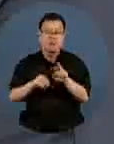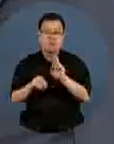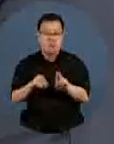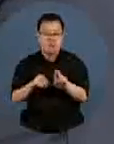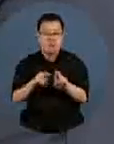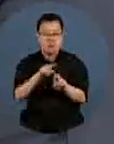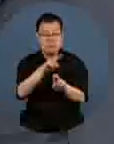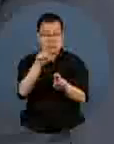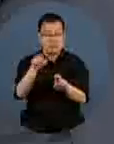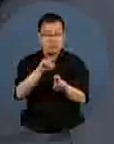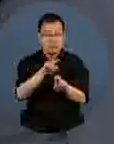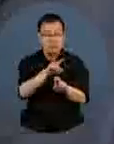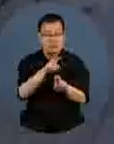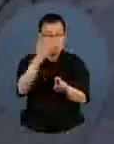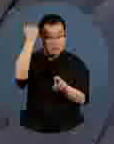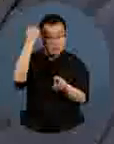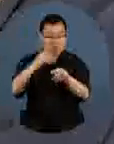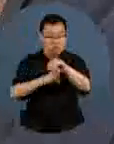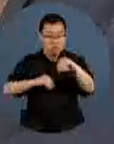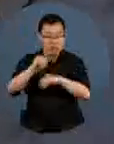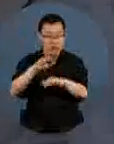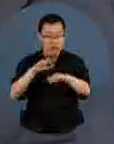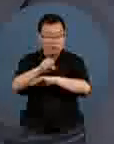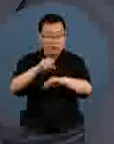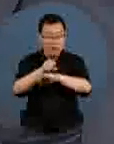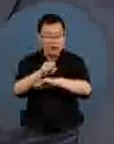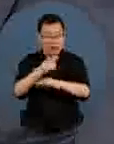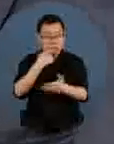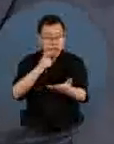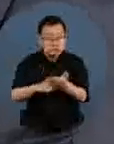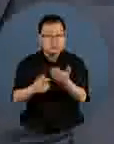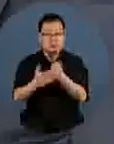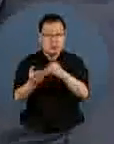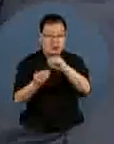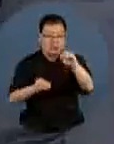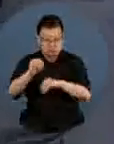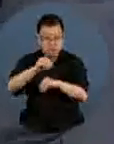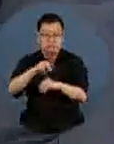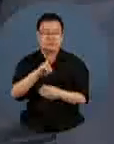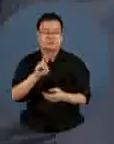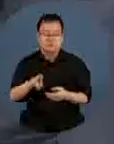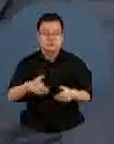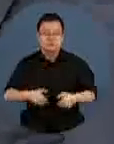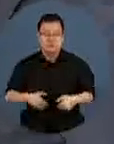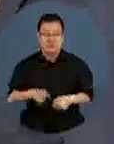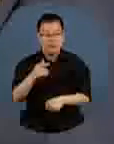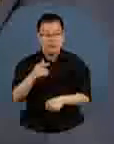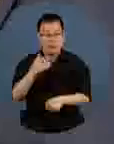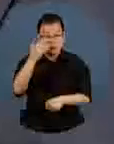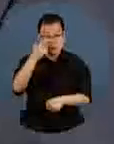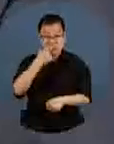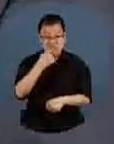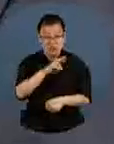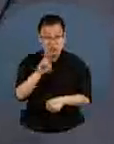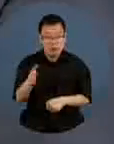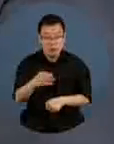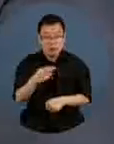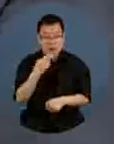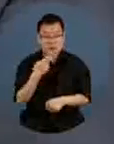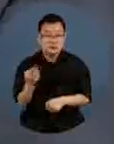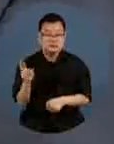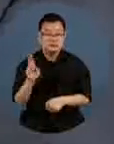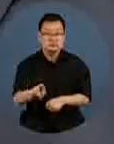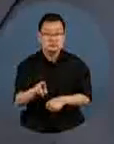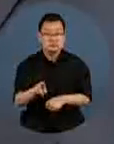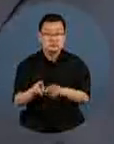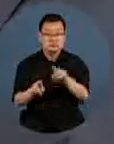되면 주객이 바뀌기 때문에 여기는 반드시 가야 됩니다. 그럼 백도 또 가야 되는데 안 가면 다음에 이런